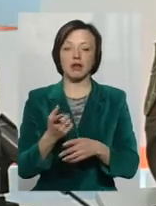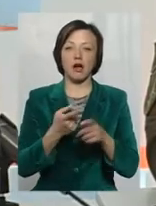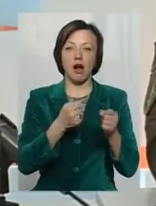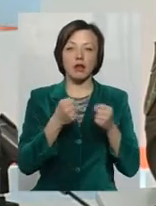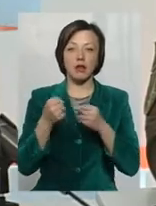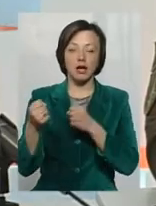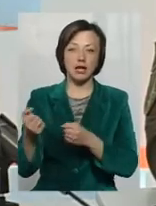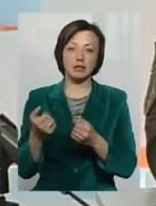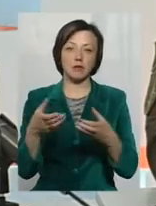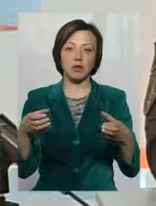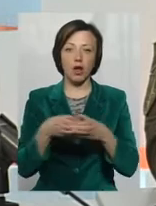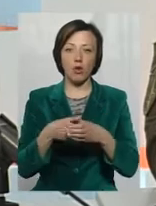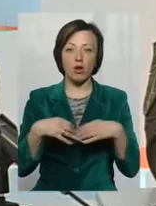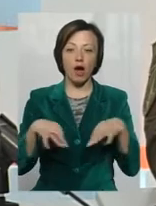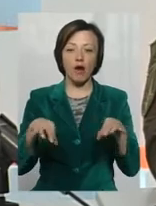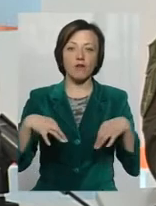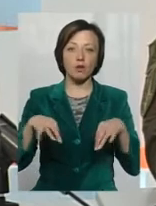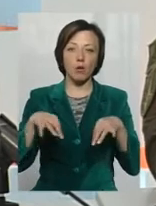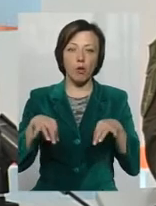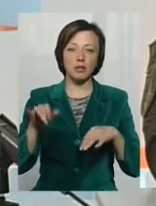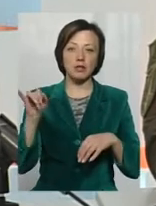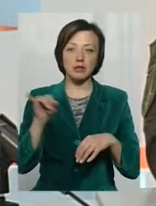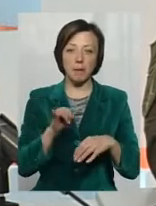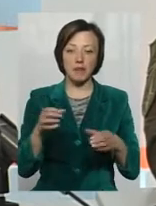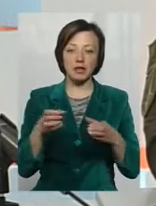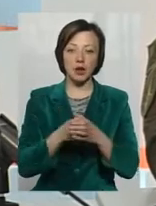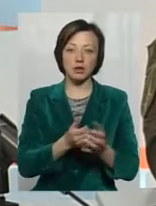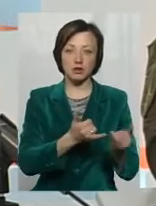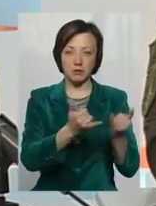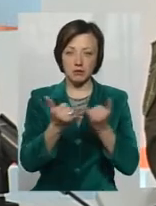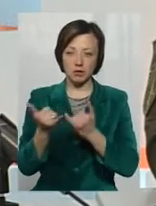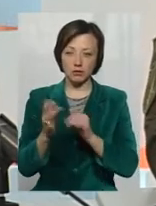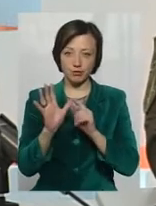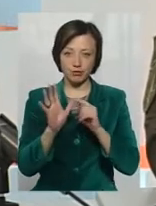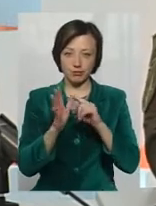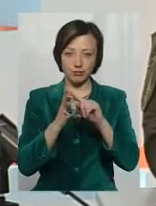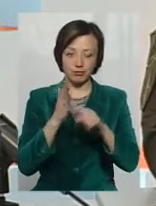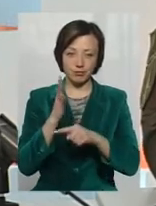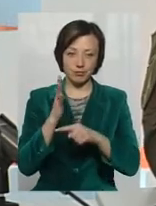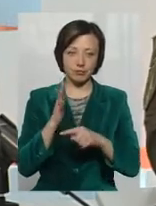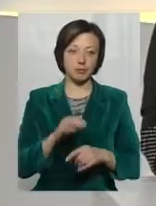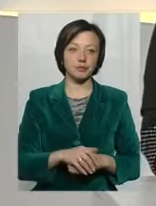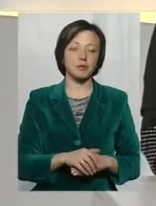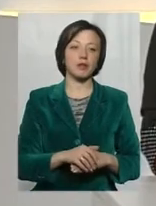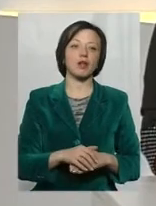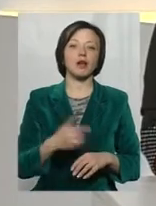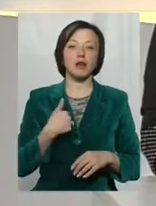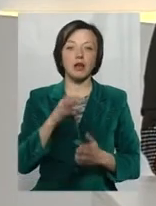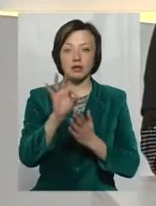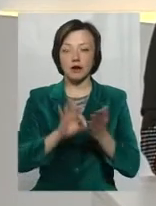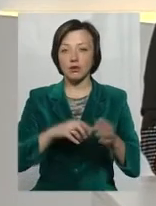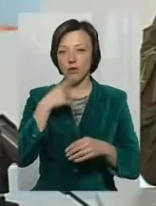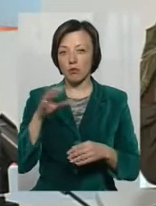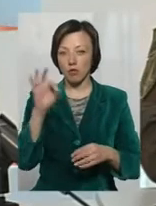дивізіон, батальйон, автомобільний батальйон і батальйон забезпечення. Тобто, починаючи з того, що я зразу говорив про